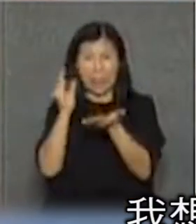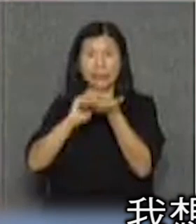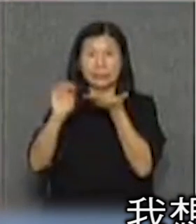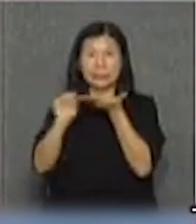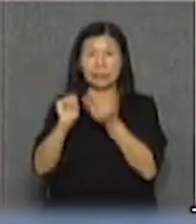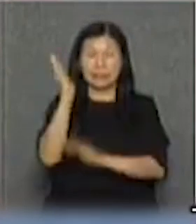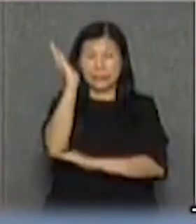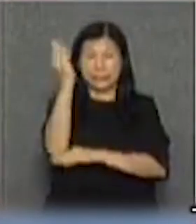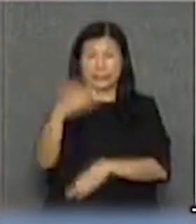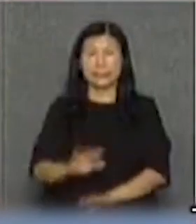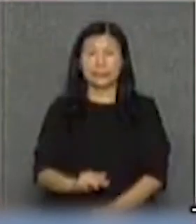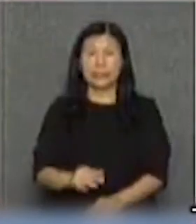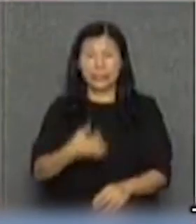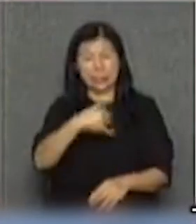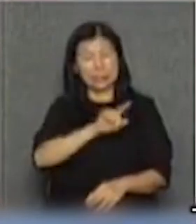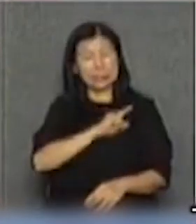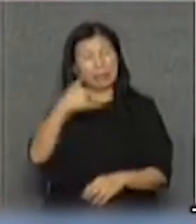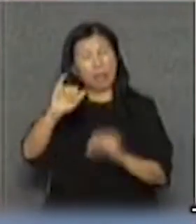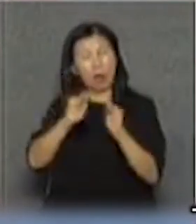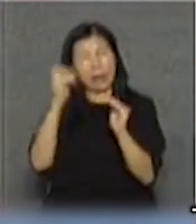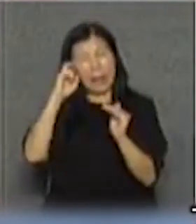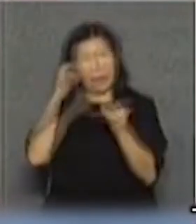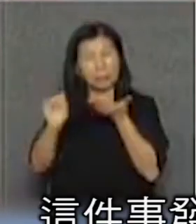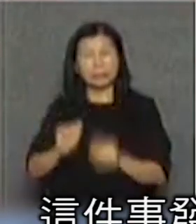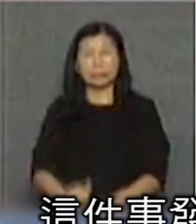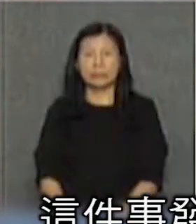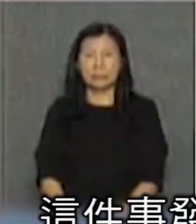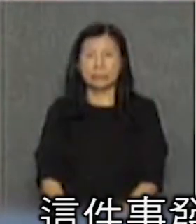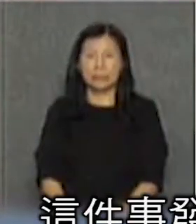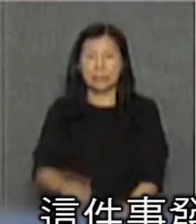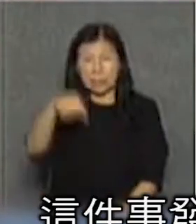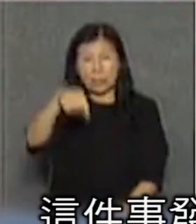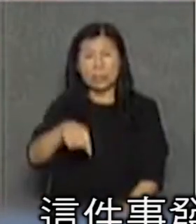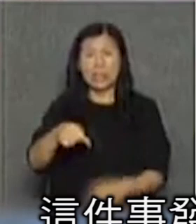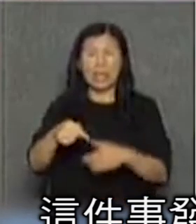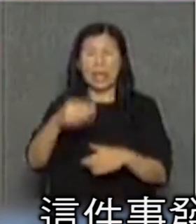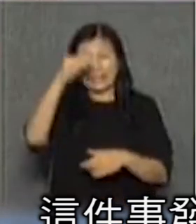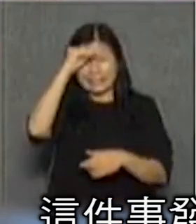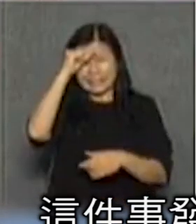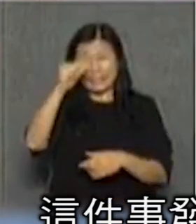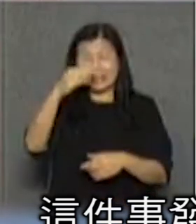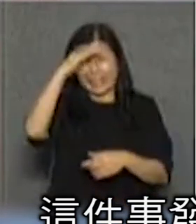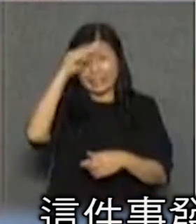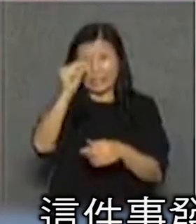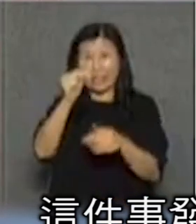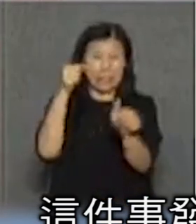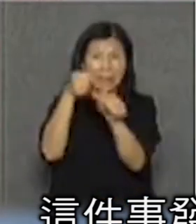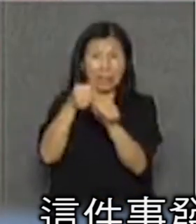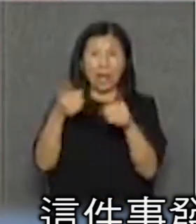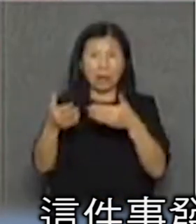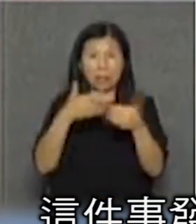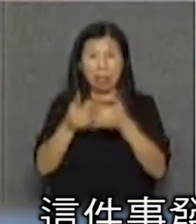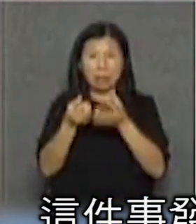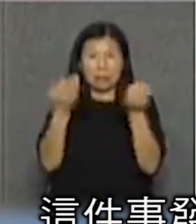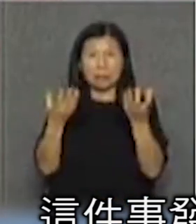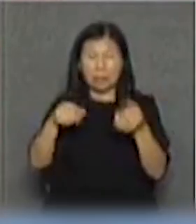言，大家返去思考一下，諗下呢件事发生咗之后，而家我哋见到一个咁